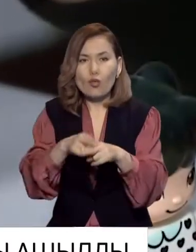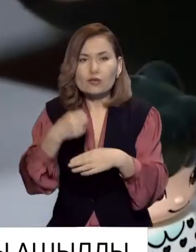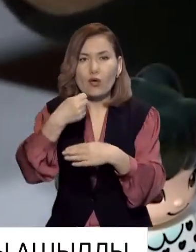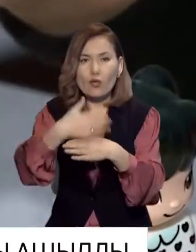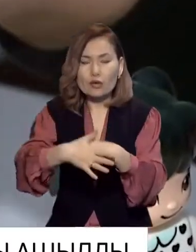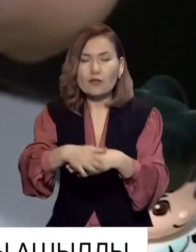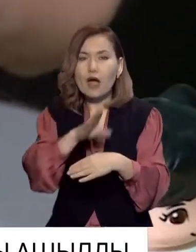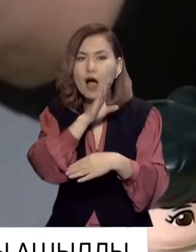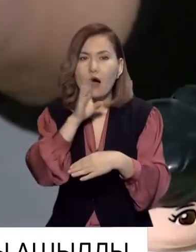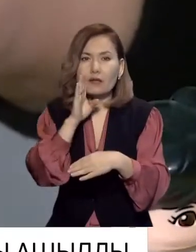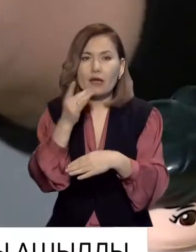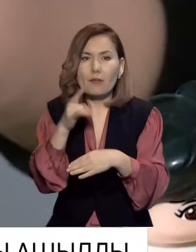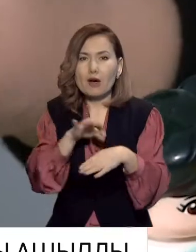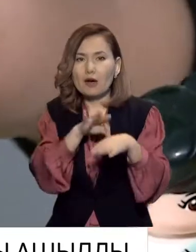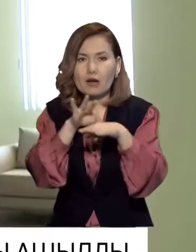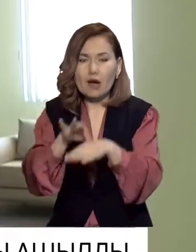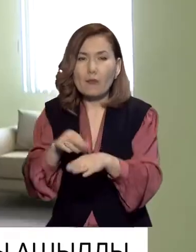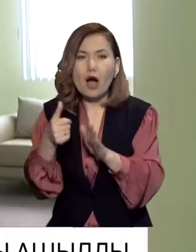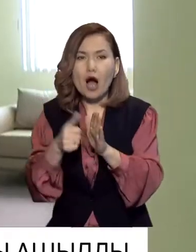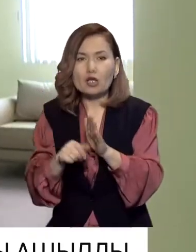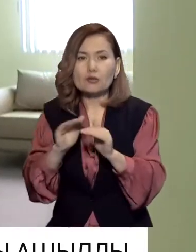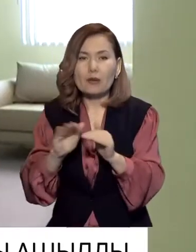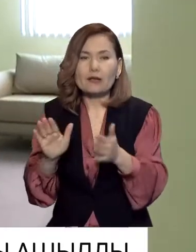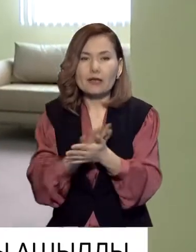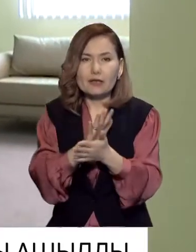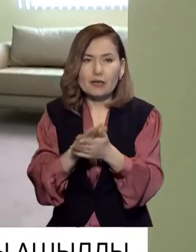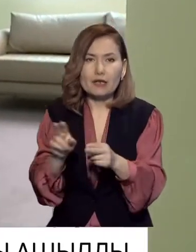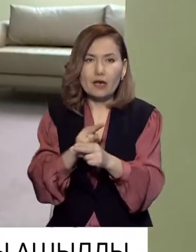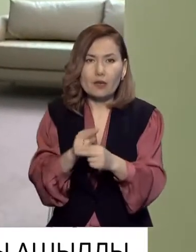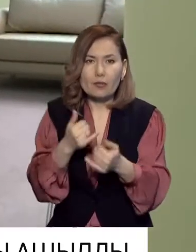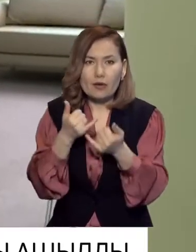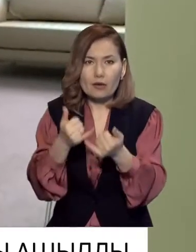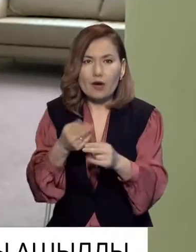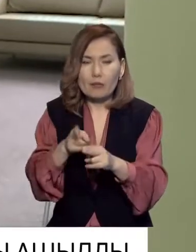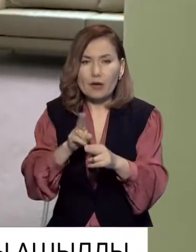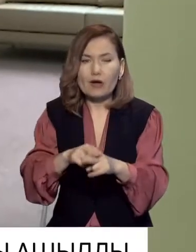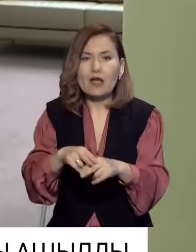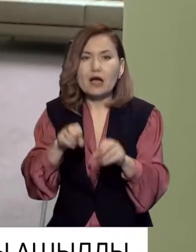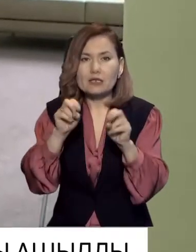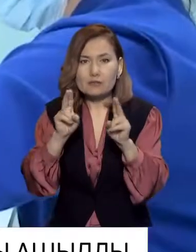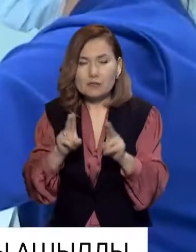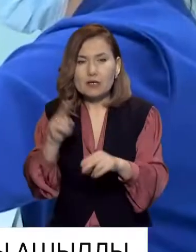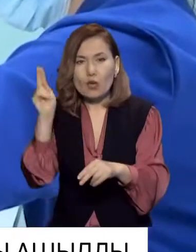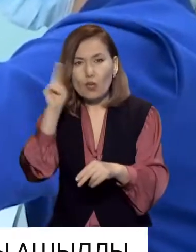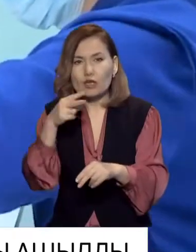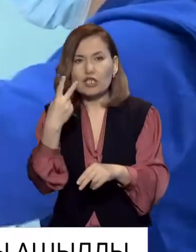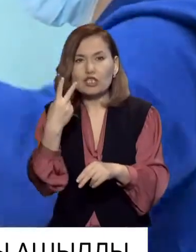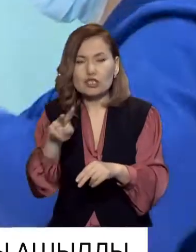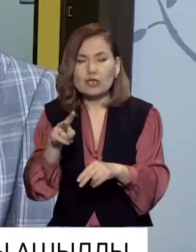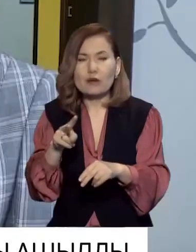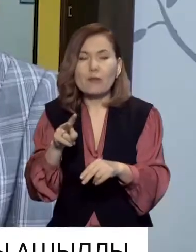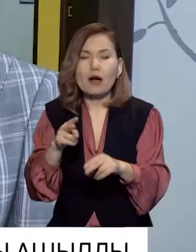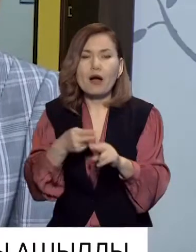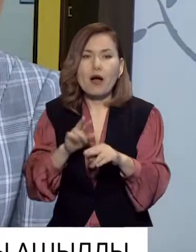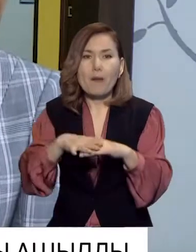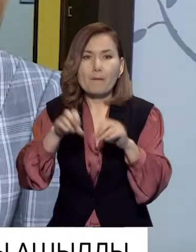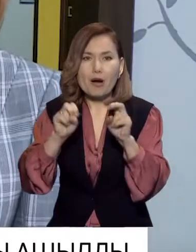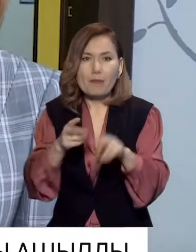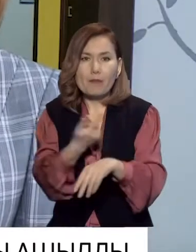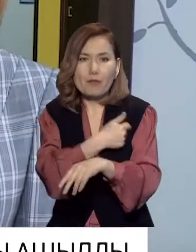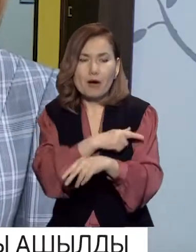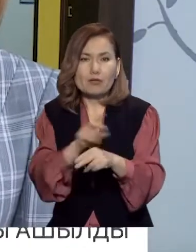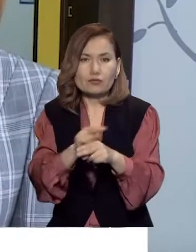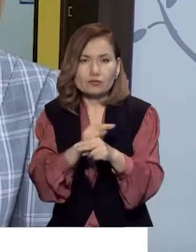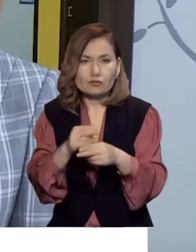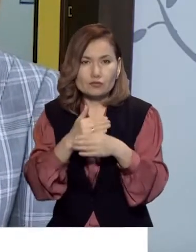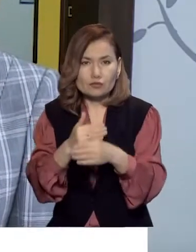Мекеме мамандары жылына 600 баланы тегін емдейді. Арнайы оқытылған 20 маман жұмыс істейді. Аутизм орталығы 6 бағдарлама